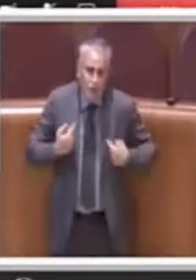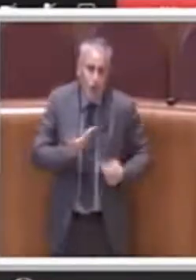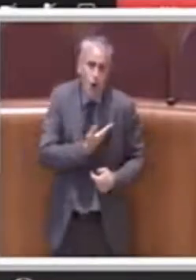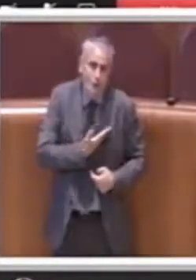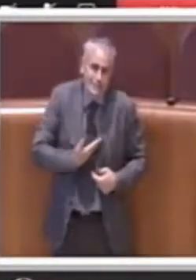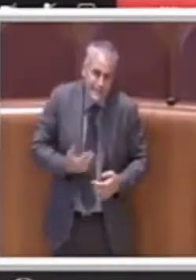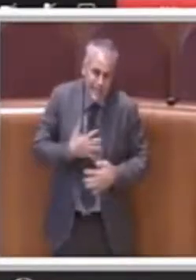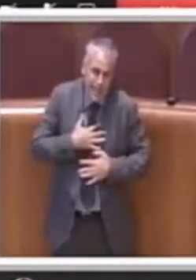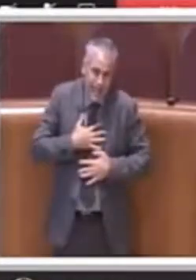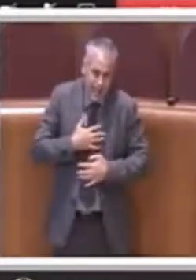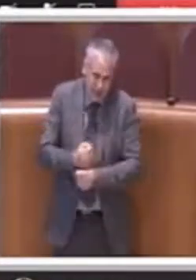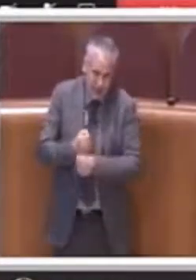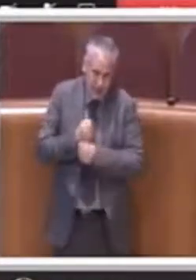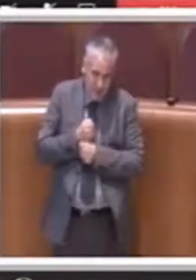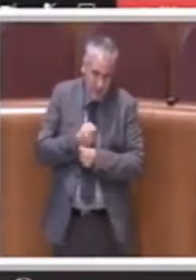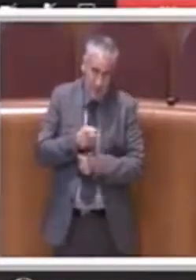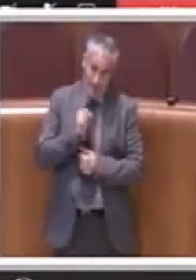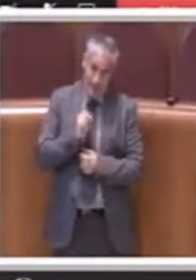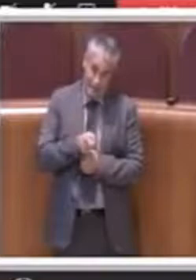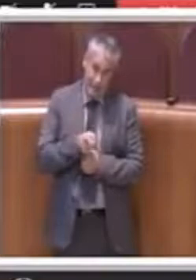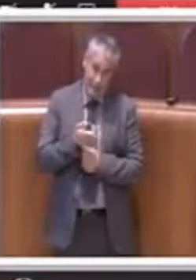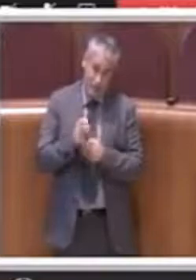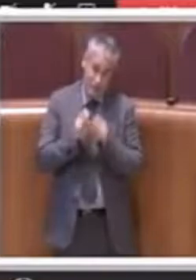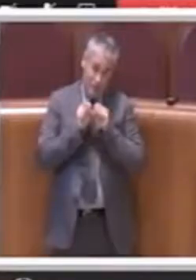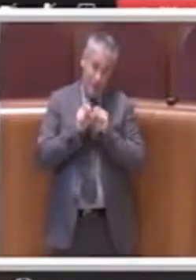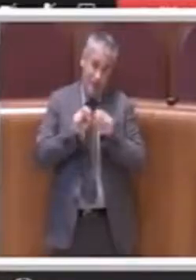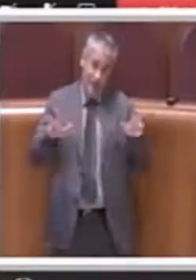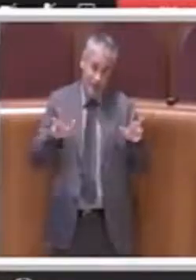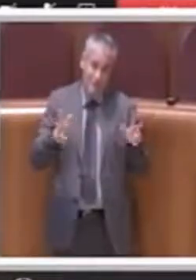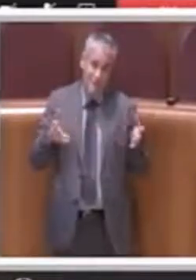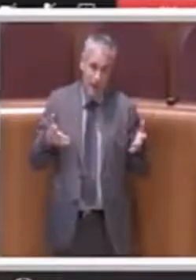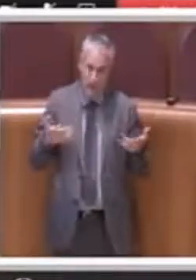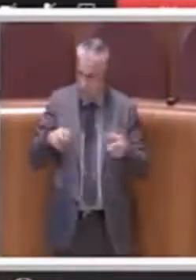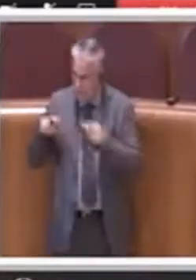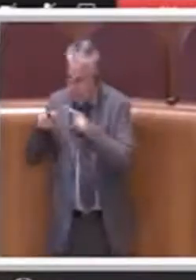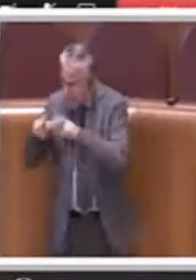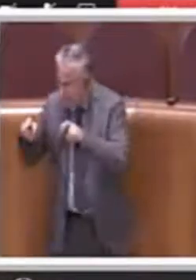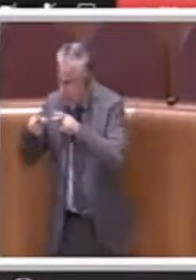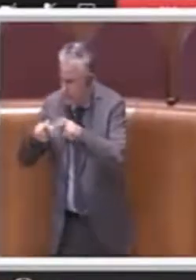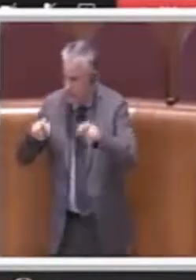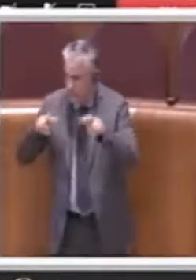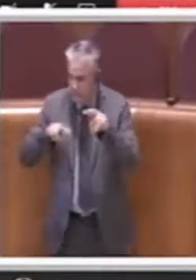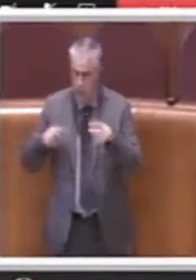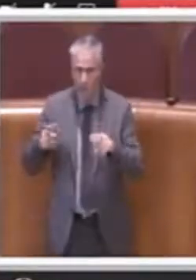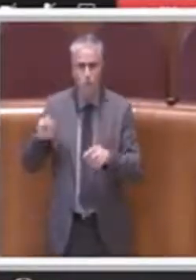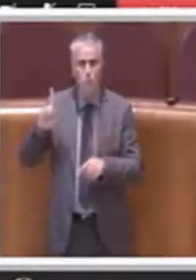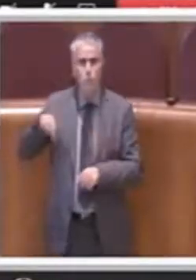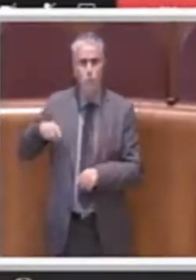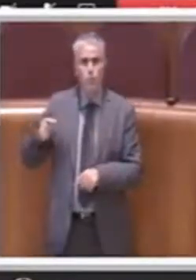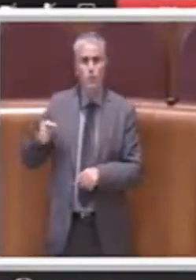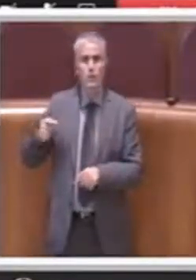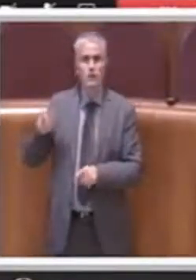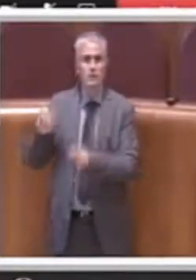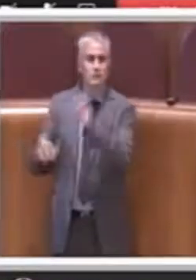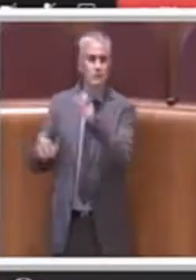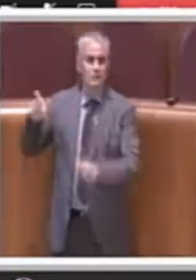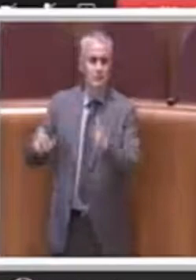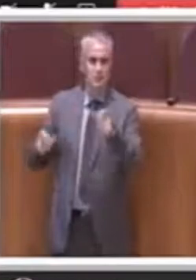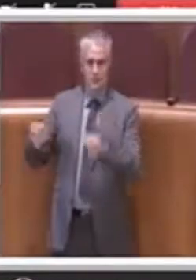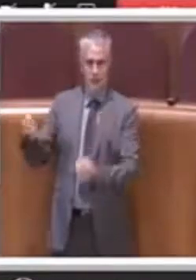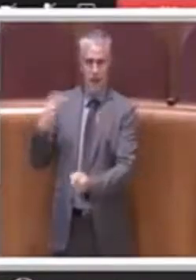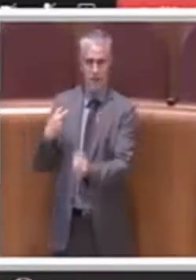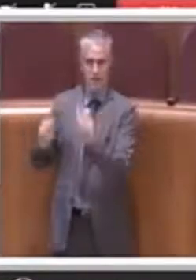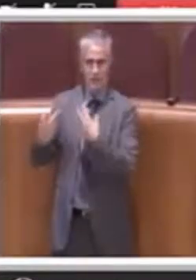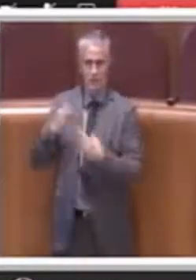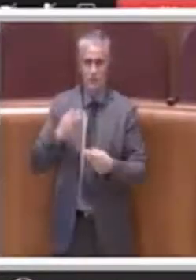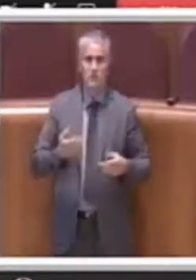ma devo constatare e ho constatazioni anche da parte dei cittadini che molte